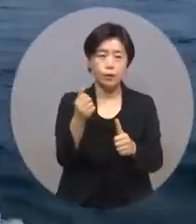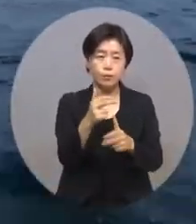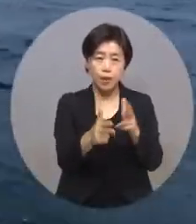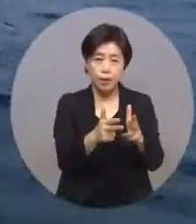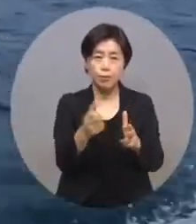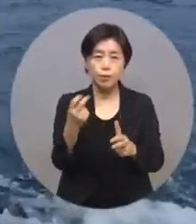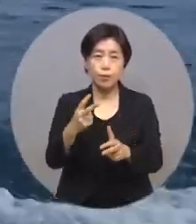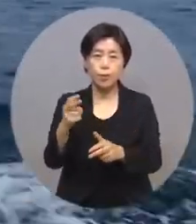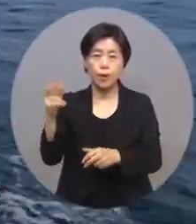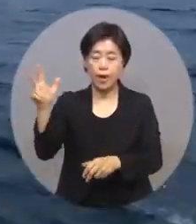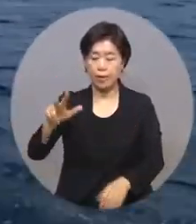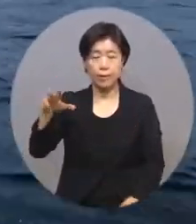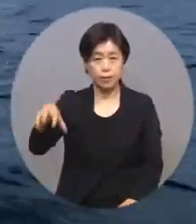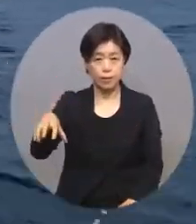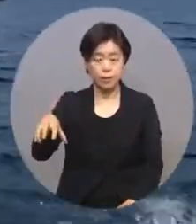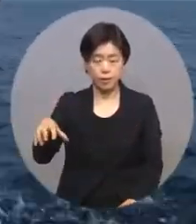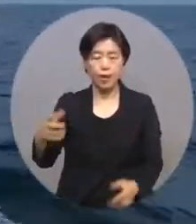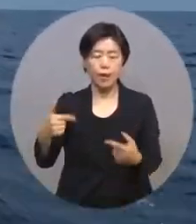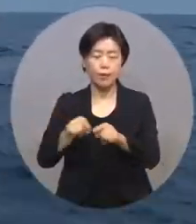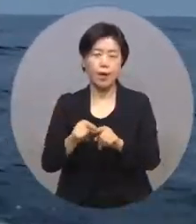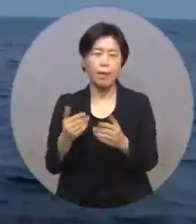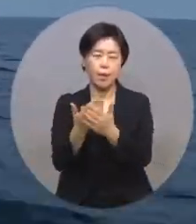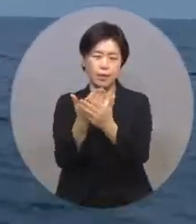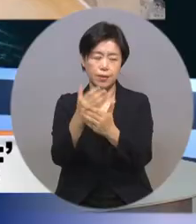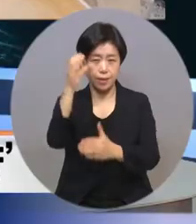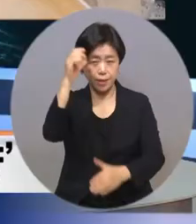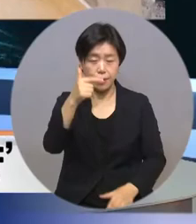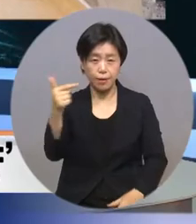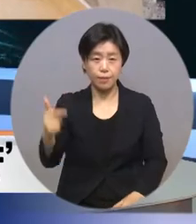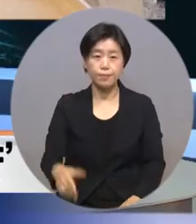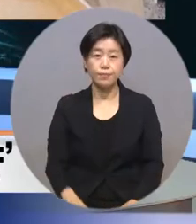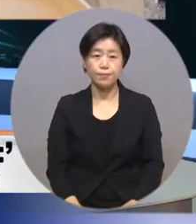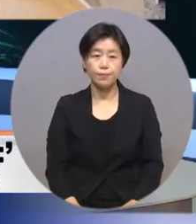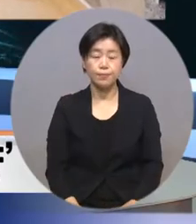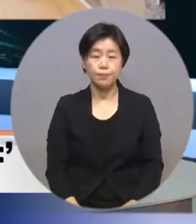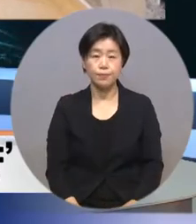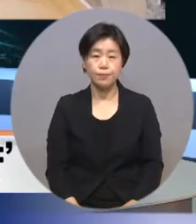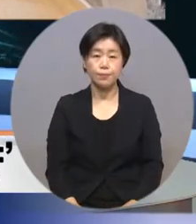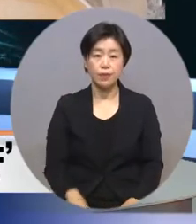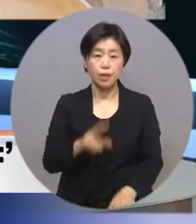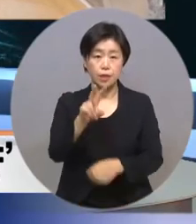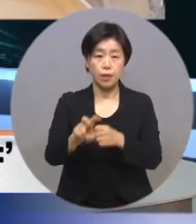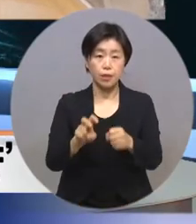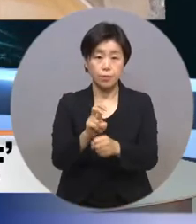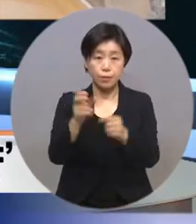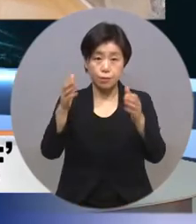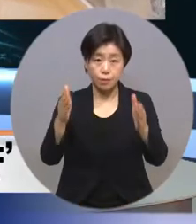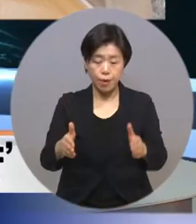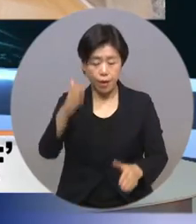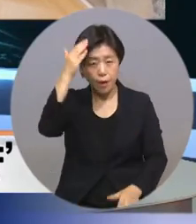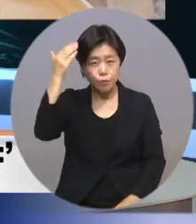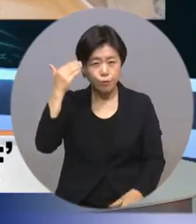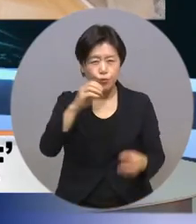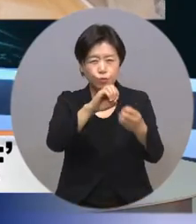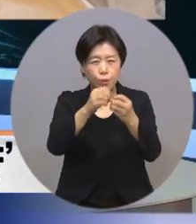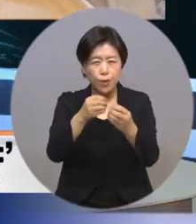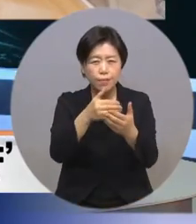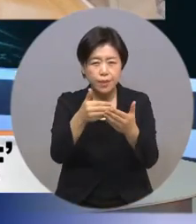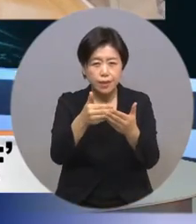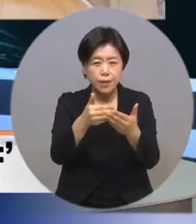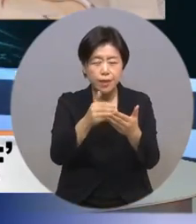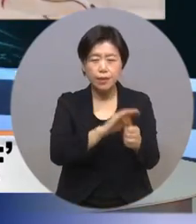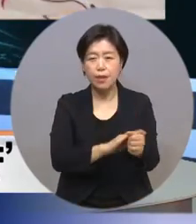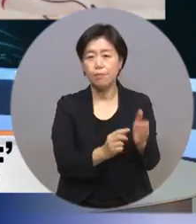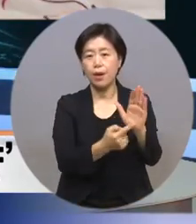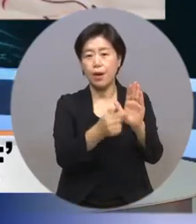기대됩니다. 복지TV 뉴스 김정현입니다. 20년간 한국 공예의 미를 수놓아온 김인영 작가의